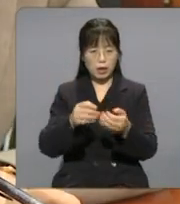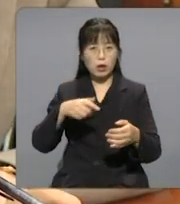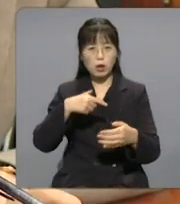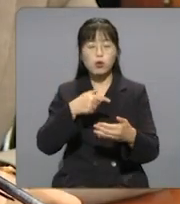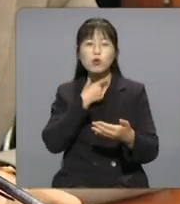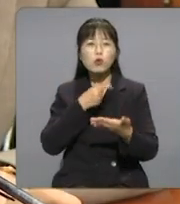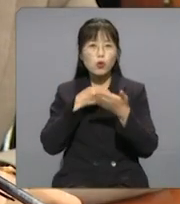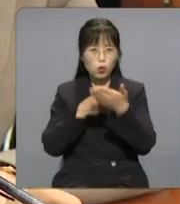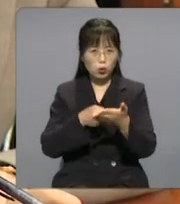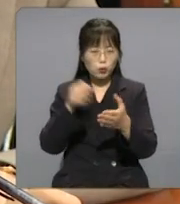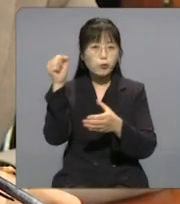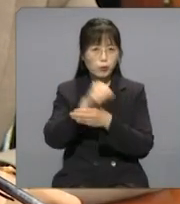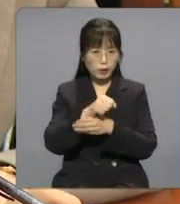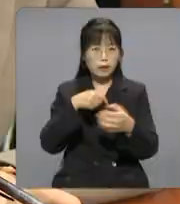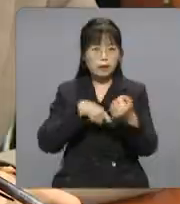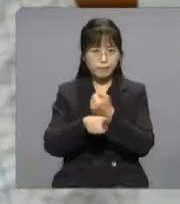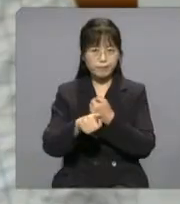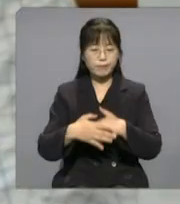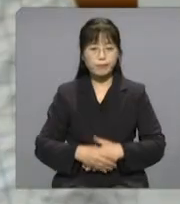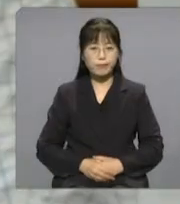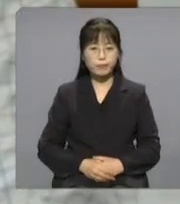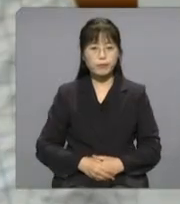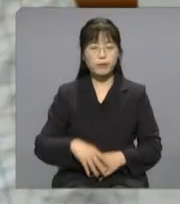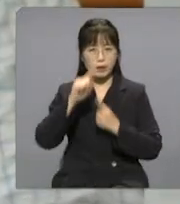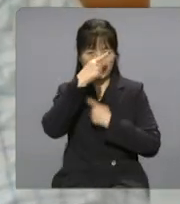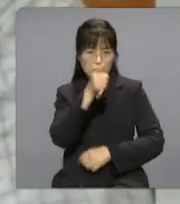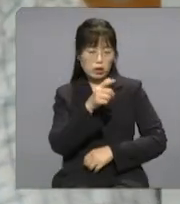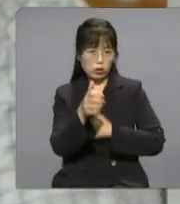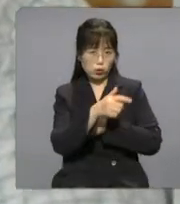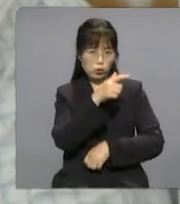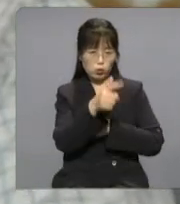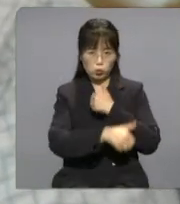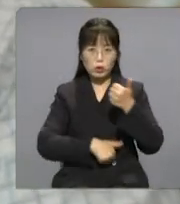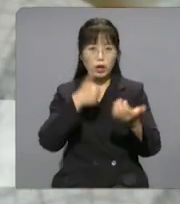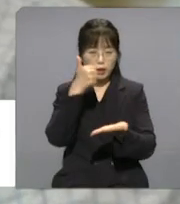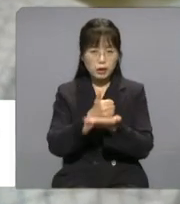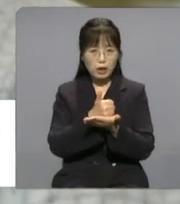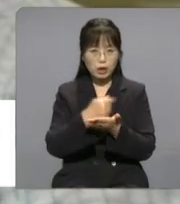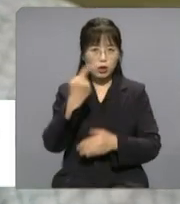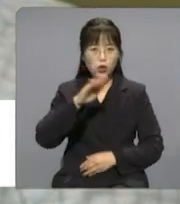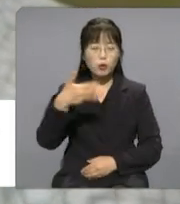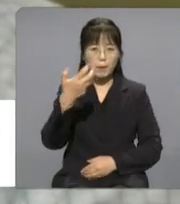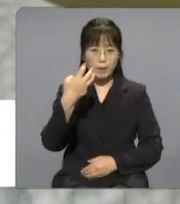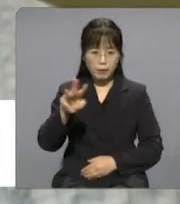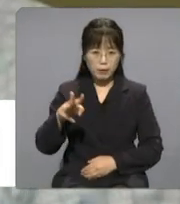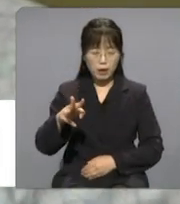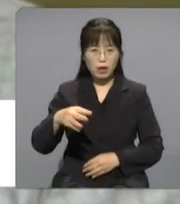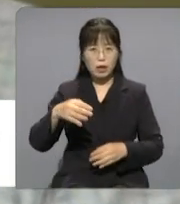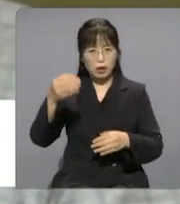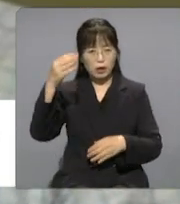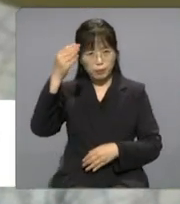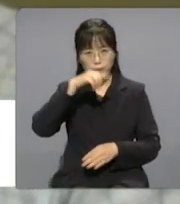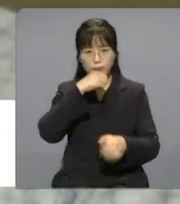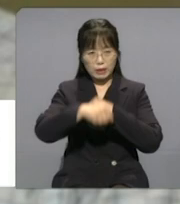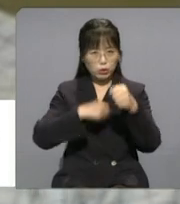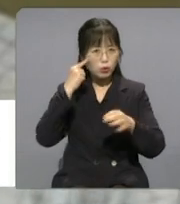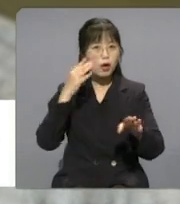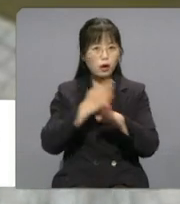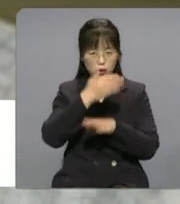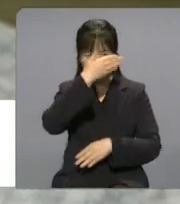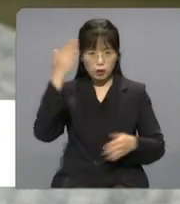대폭 수용했다는 설명입니다이 위원장은 지난 1983년 전국 민주 청년 학생 총연맹